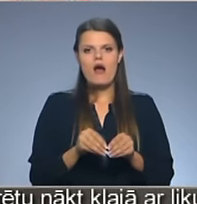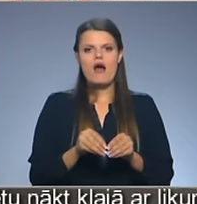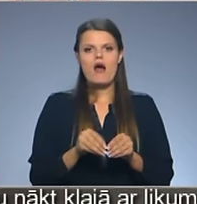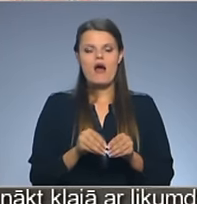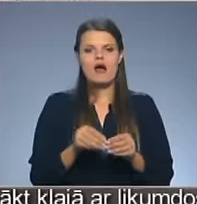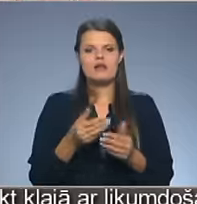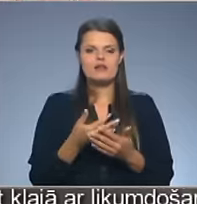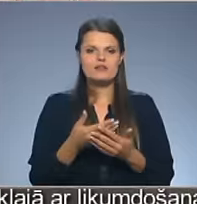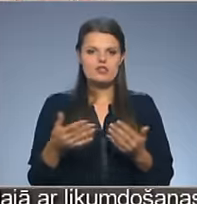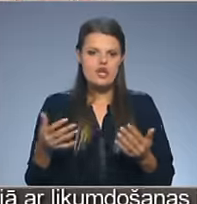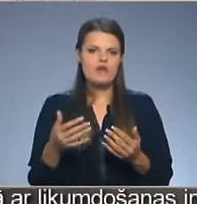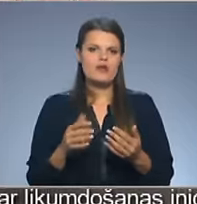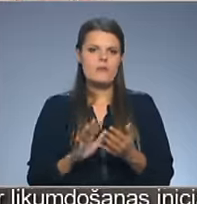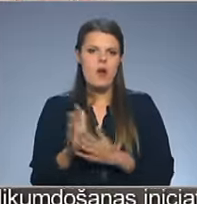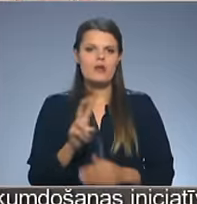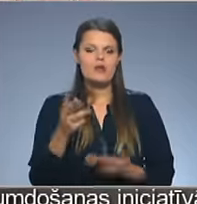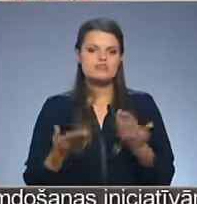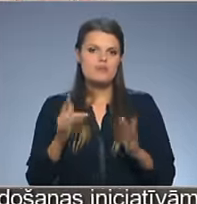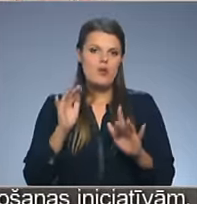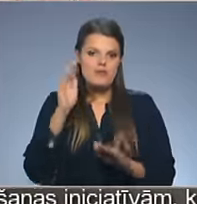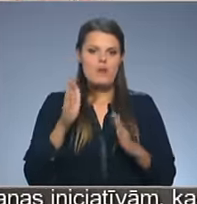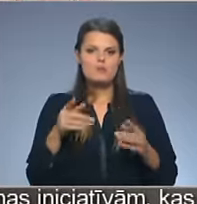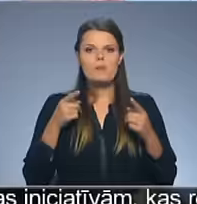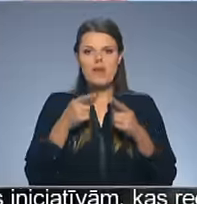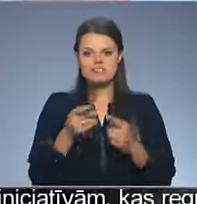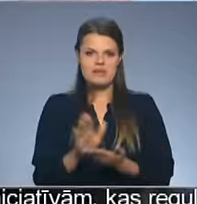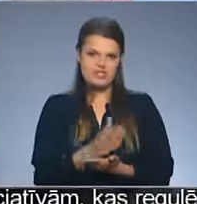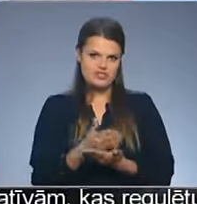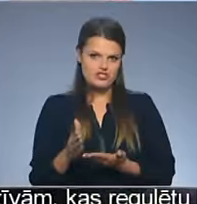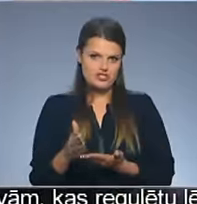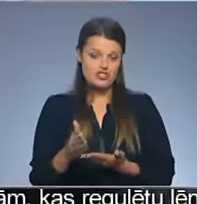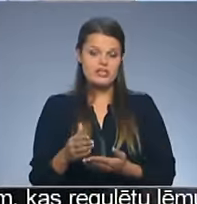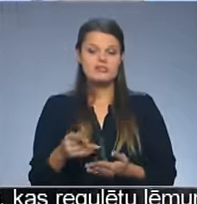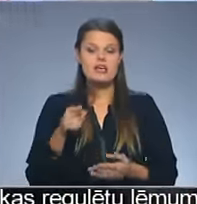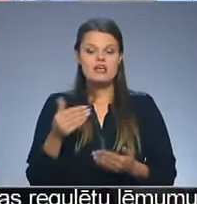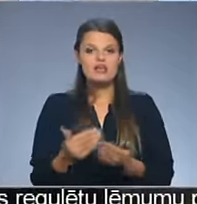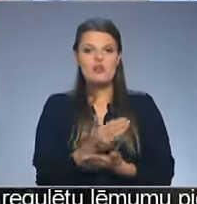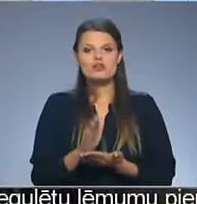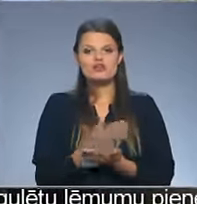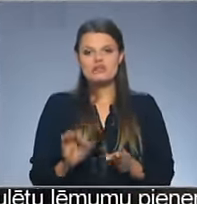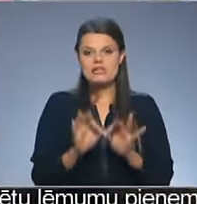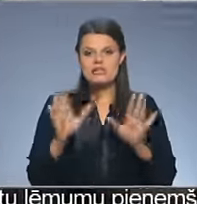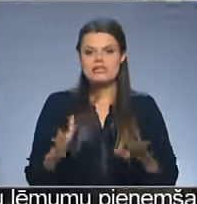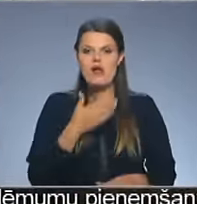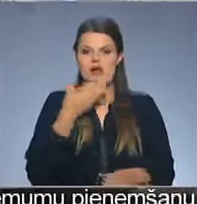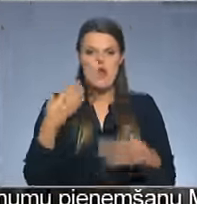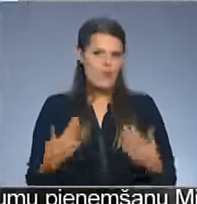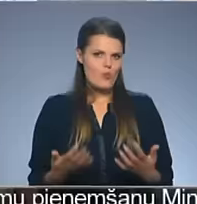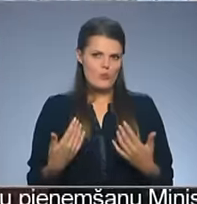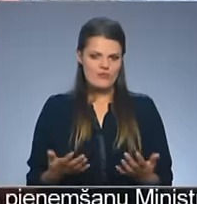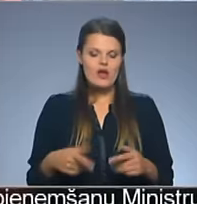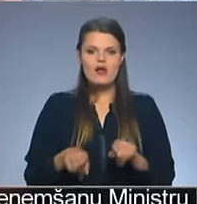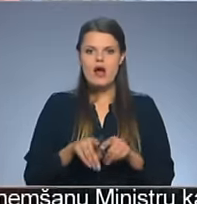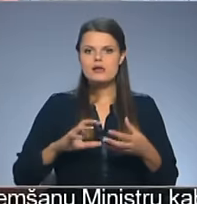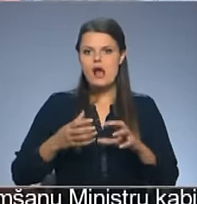elites hibrīdiem, kas varētu kādreiz nākotnē būt perspektīvas šķirnes. Iedzīvināt jaunās šķirnes gan nebūtu neesot viegli, un